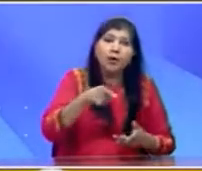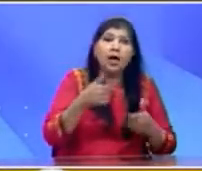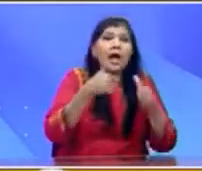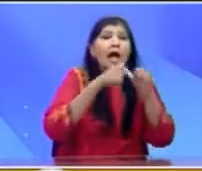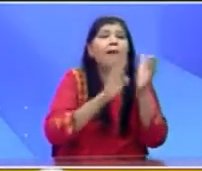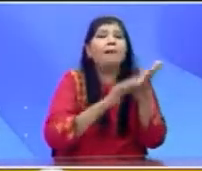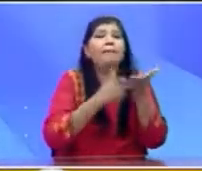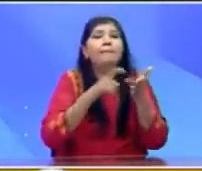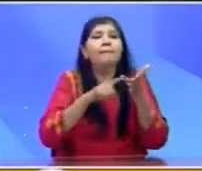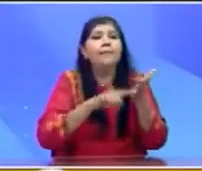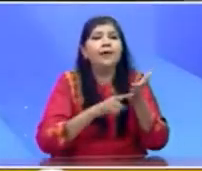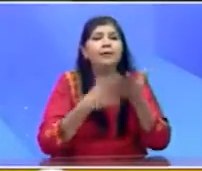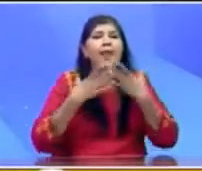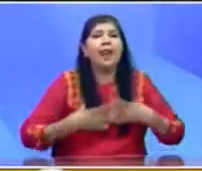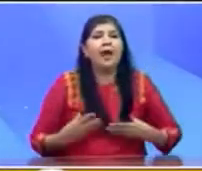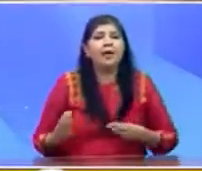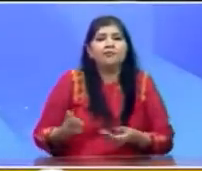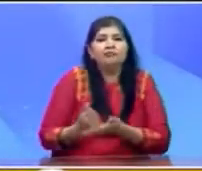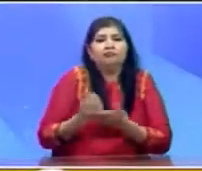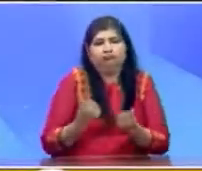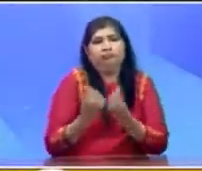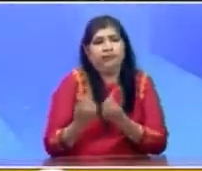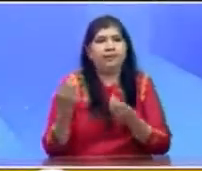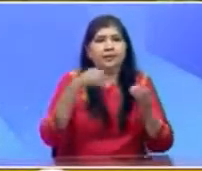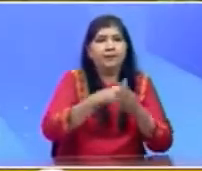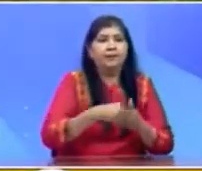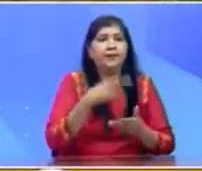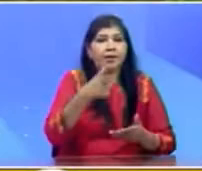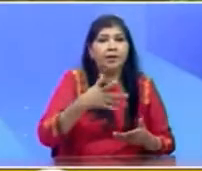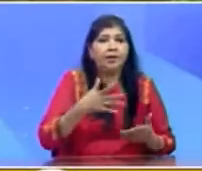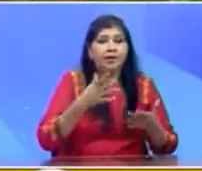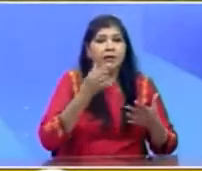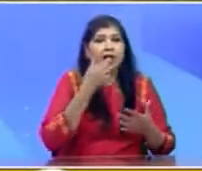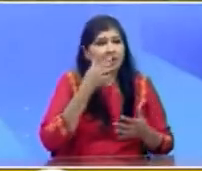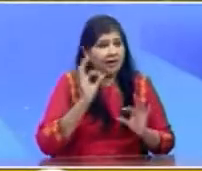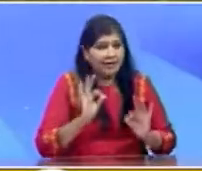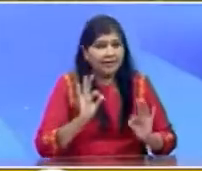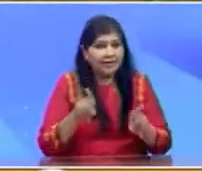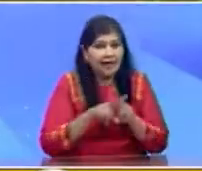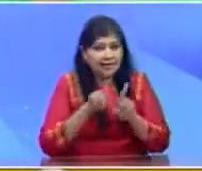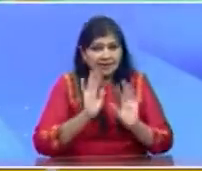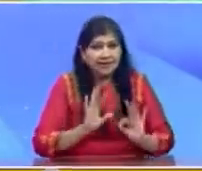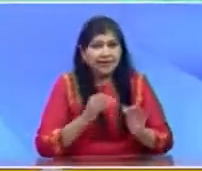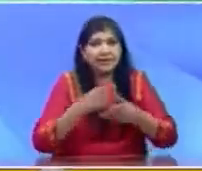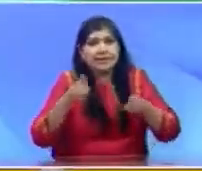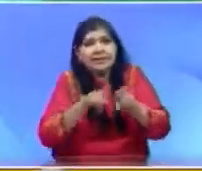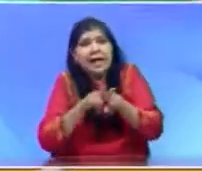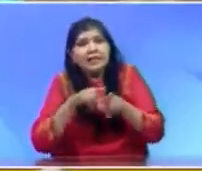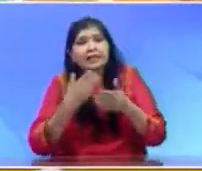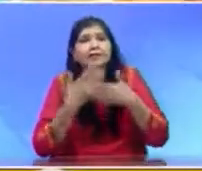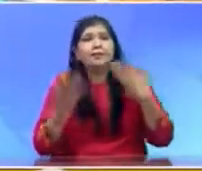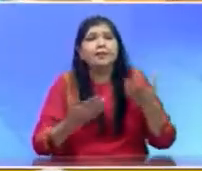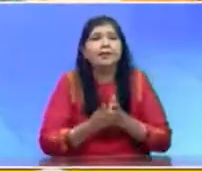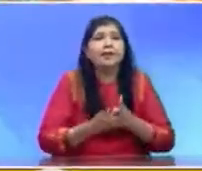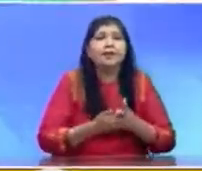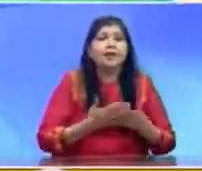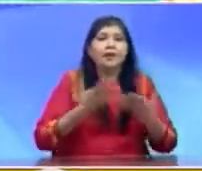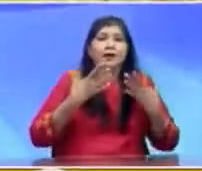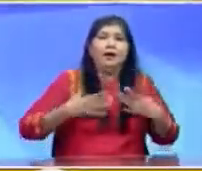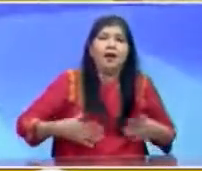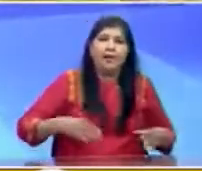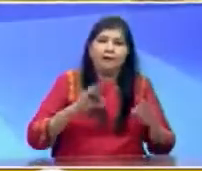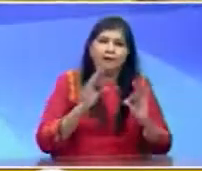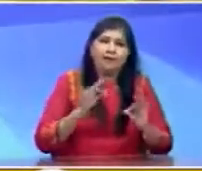है। शहद न केवल हमें स्वाद देता है, बल्कि आरोग्य भी देता